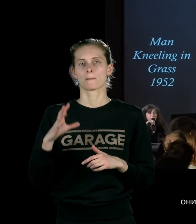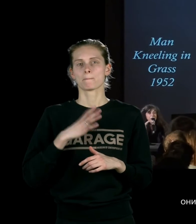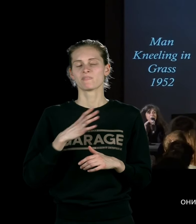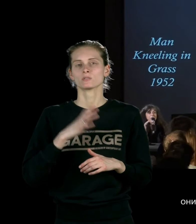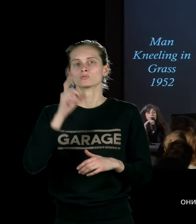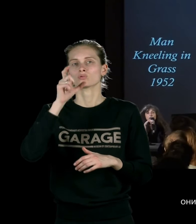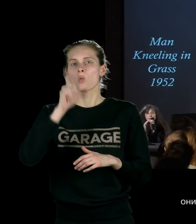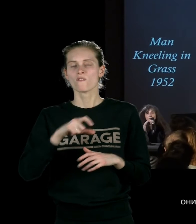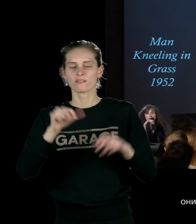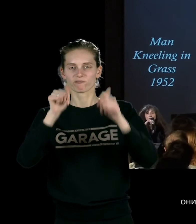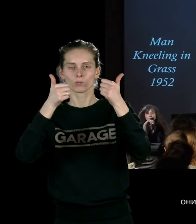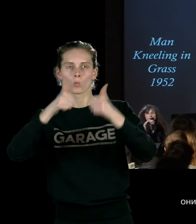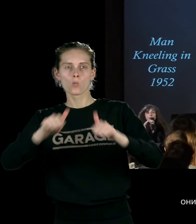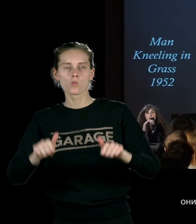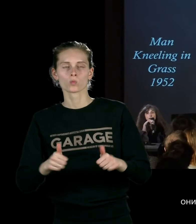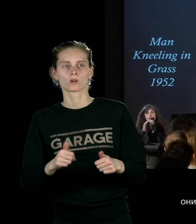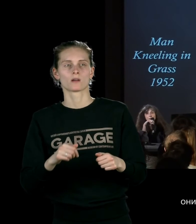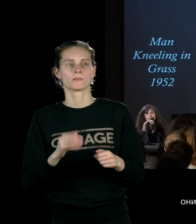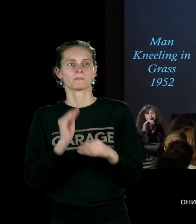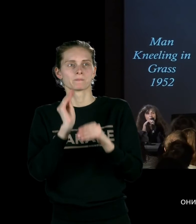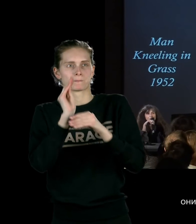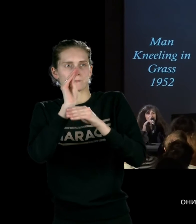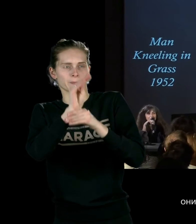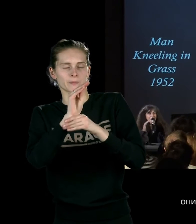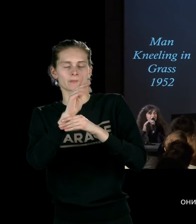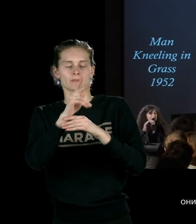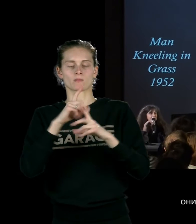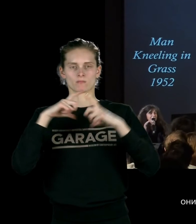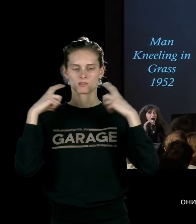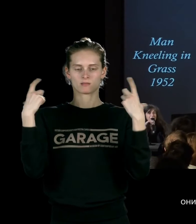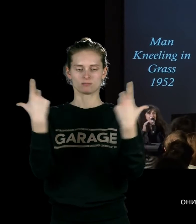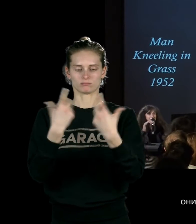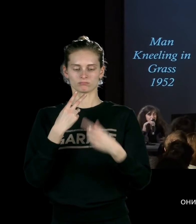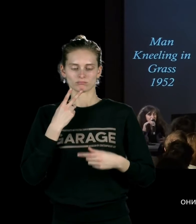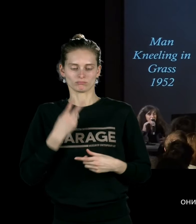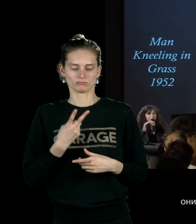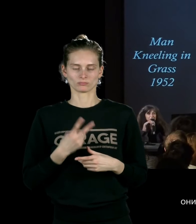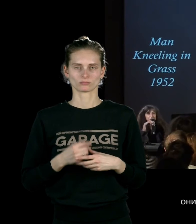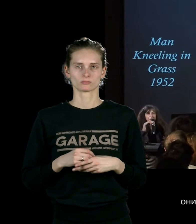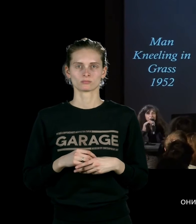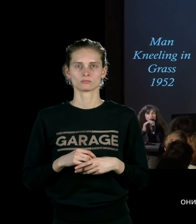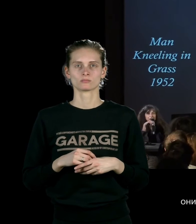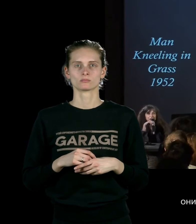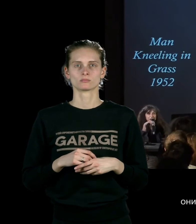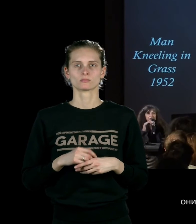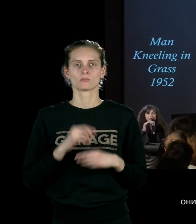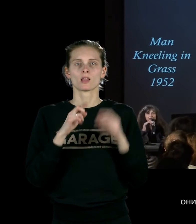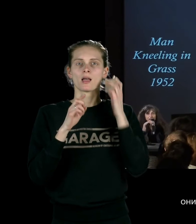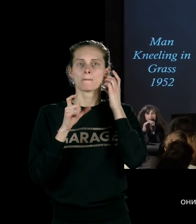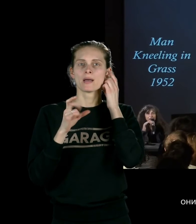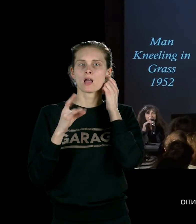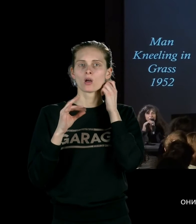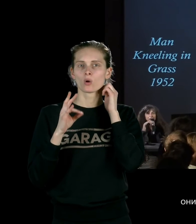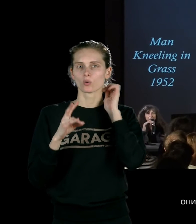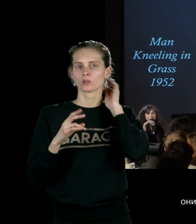зверей, которые, собственно говоря, мало чем отличимы, живых существ, потому что для Бэкона человек и животное не контрастные,